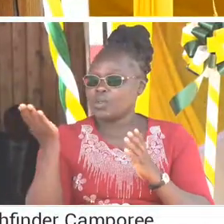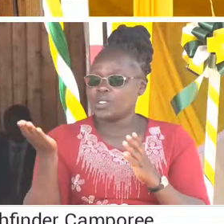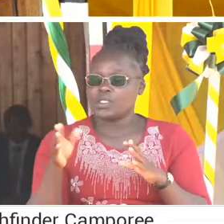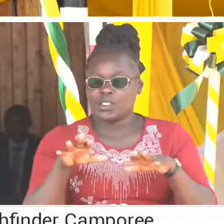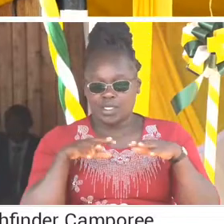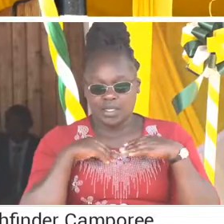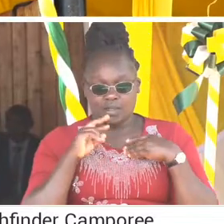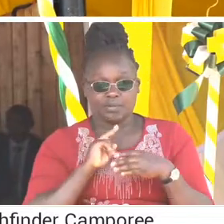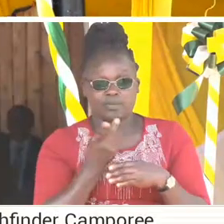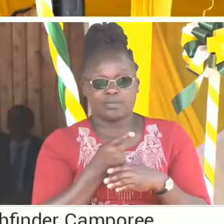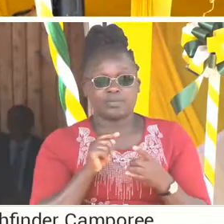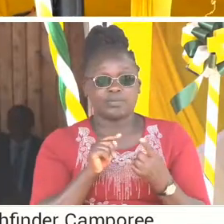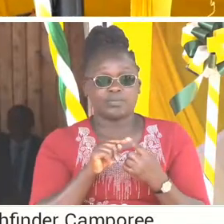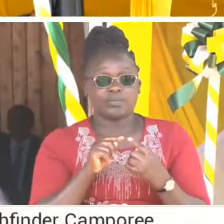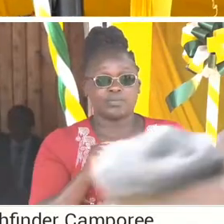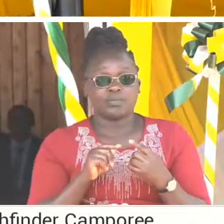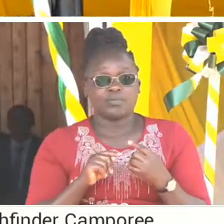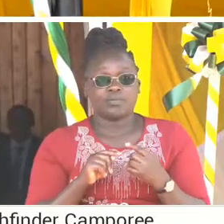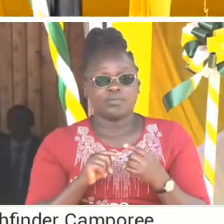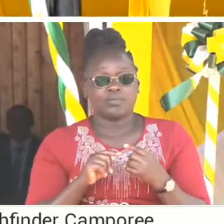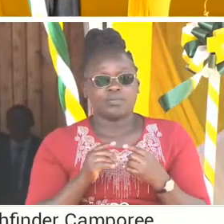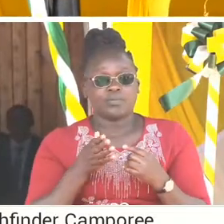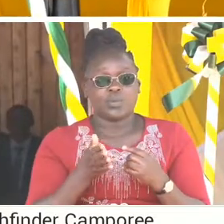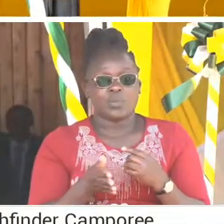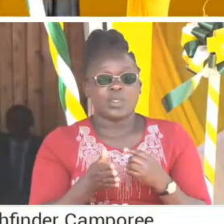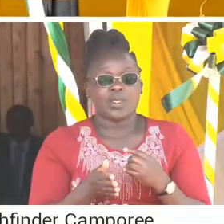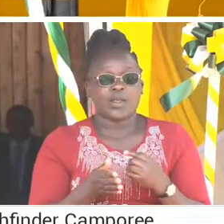hapa waliosajiliwa